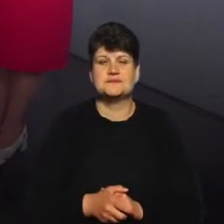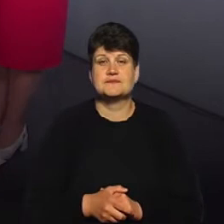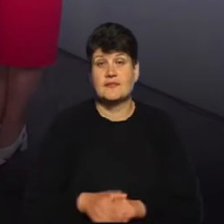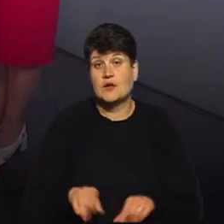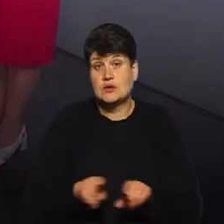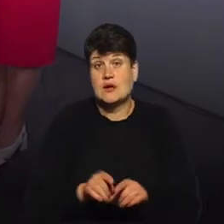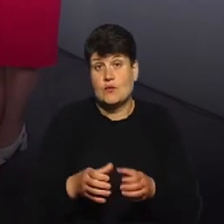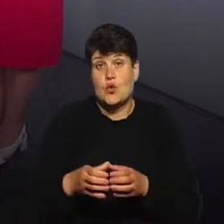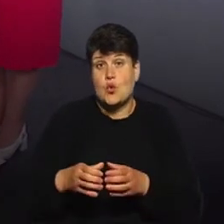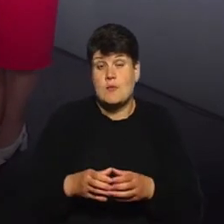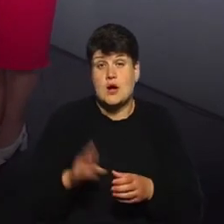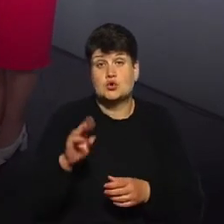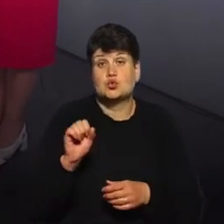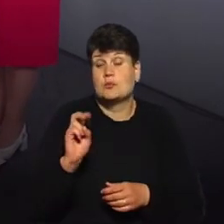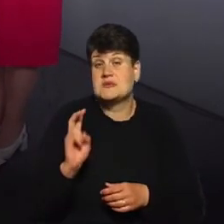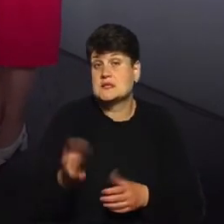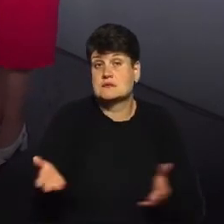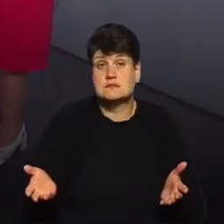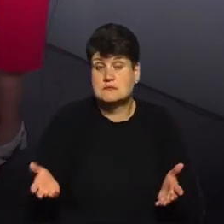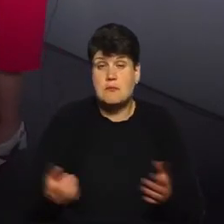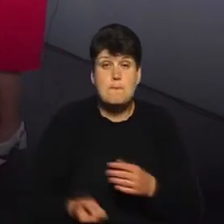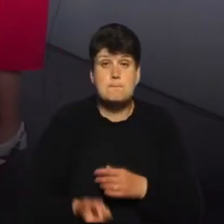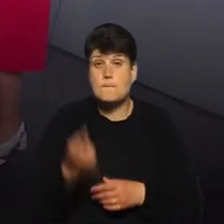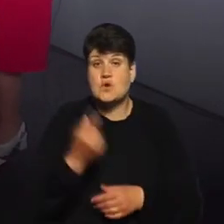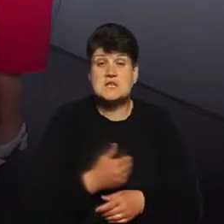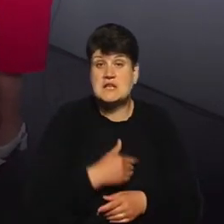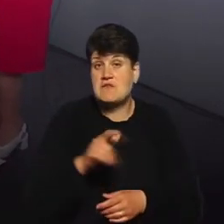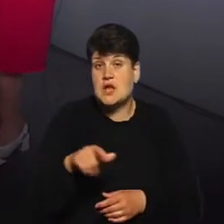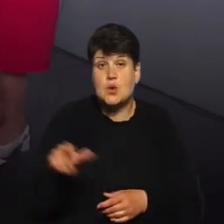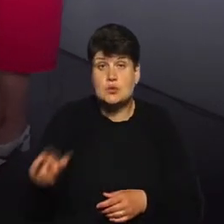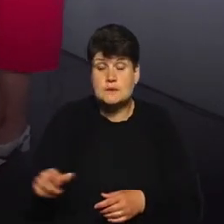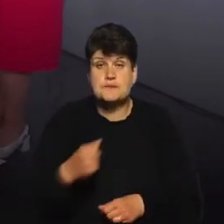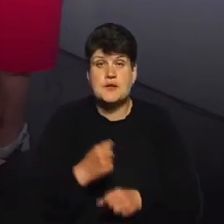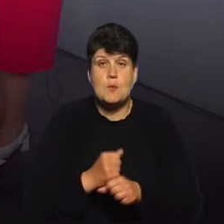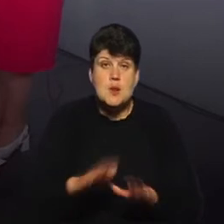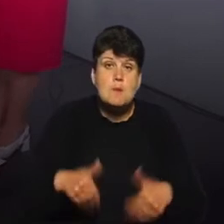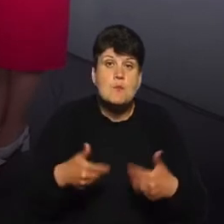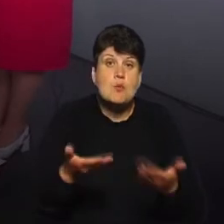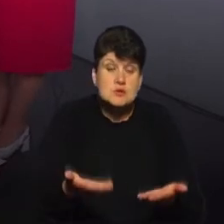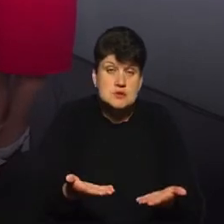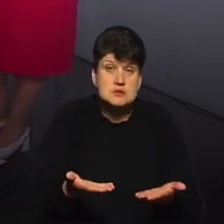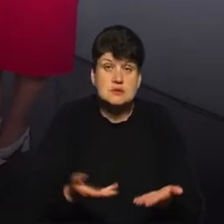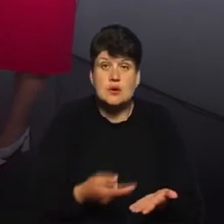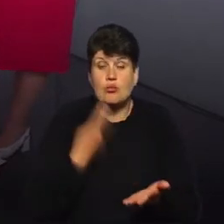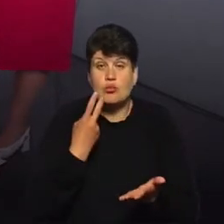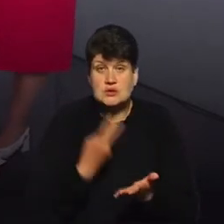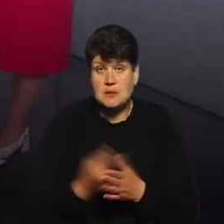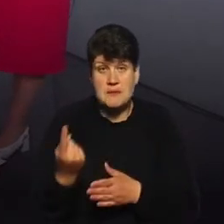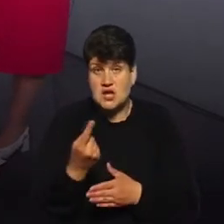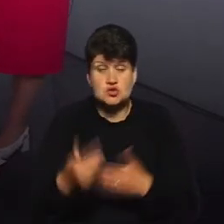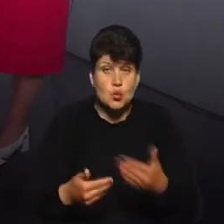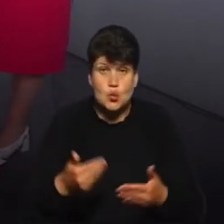громада. Появилися ініціативні люди, які зробили пропозиції, які показали перші дієві кроки, і, ну, в принципі, їм